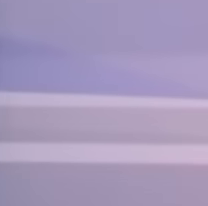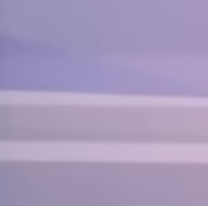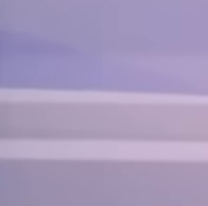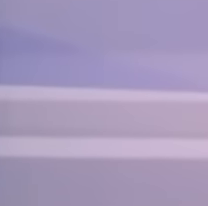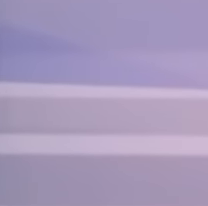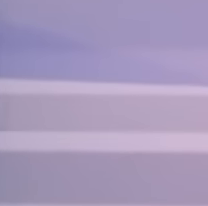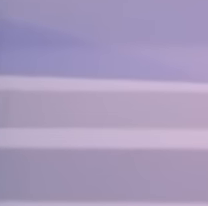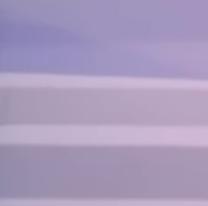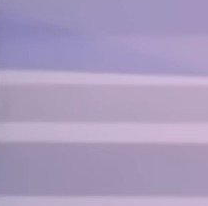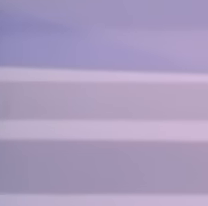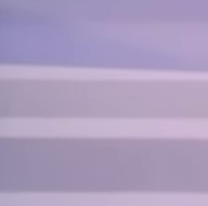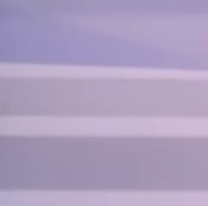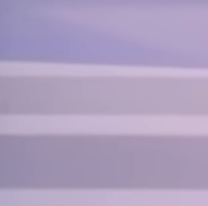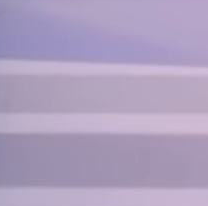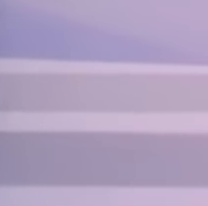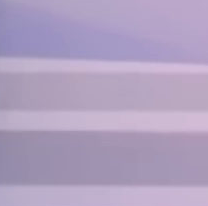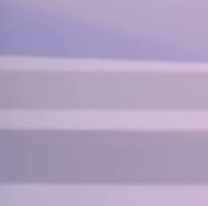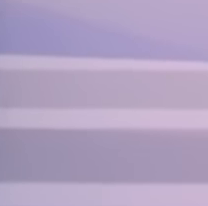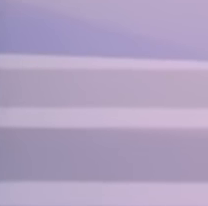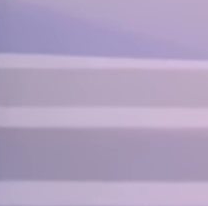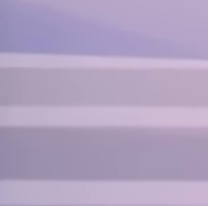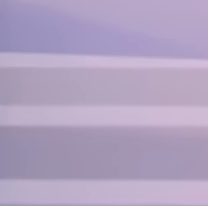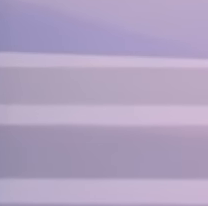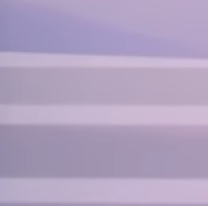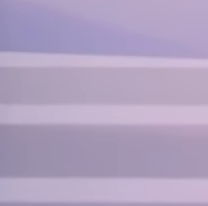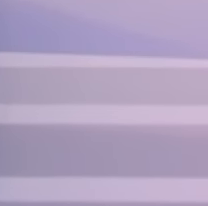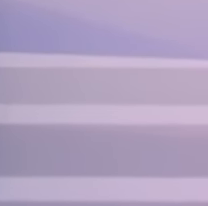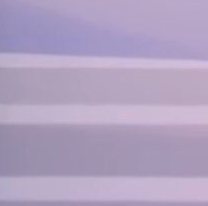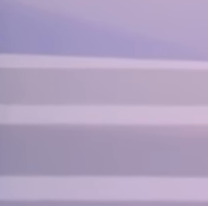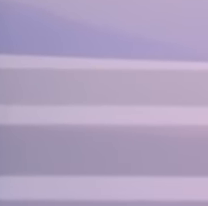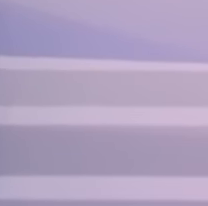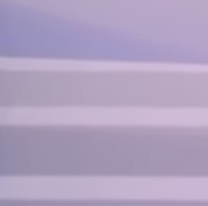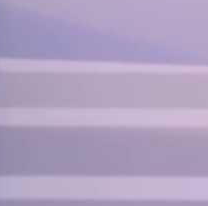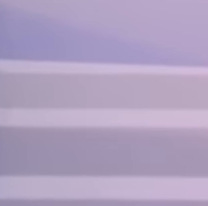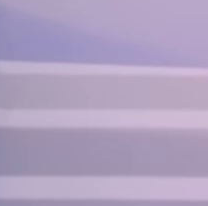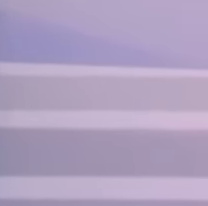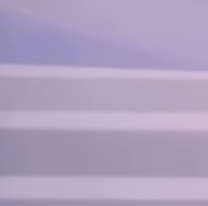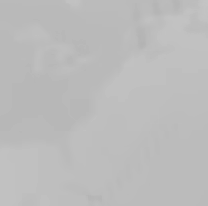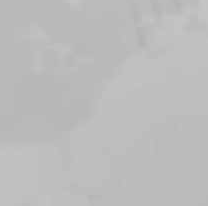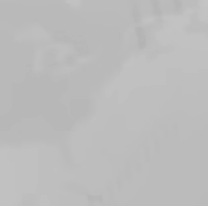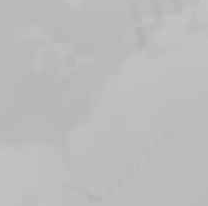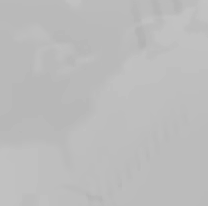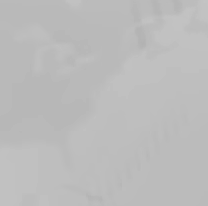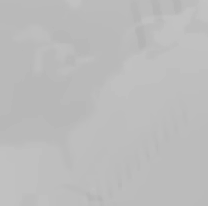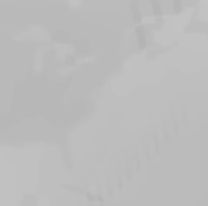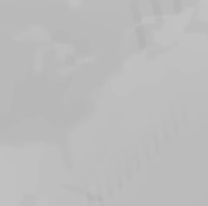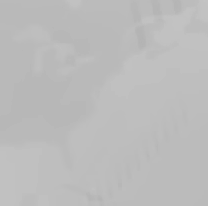samahan nyo kami sa GMA Pinoy TV at www.gmanews.tv.